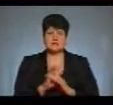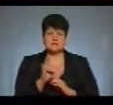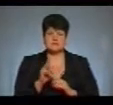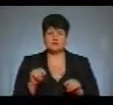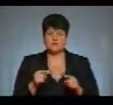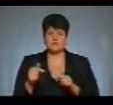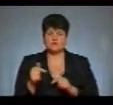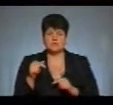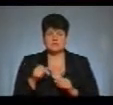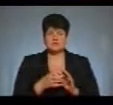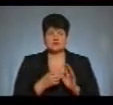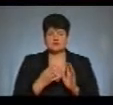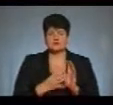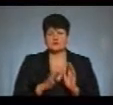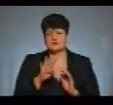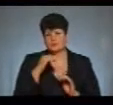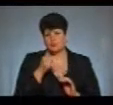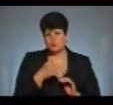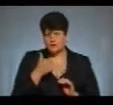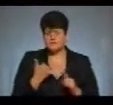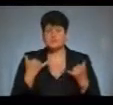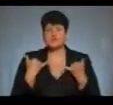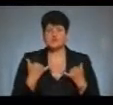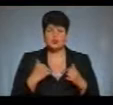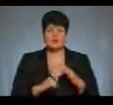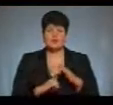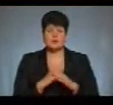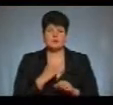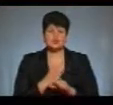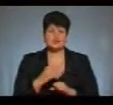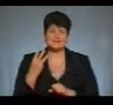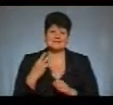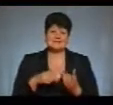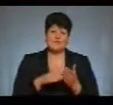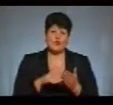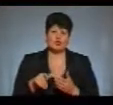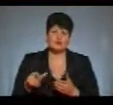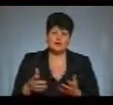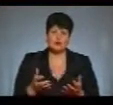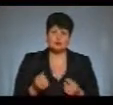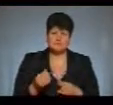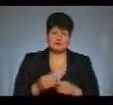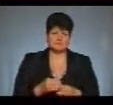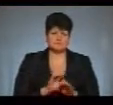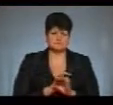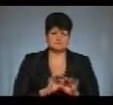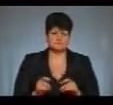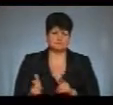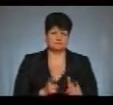грудні 1994 року. Сьогодні у фонді працює 30 волонтерів, які отримали кваліфіковану